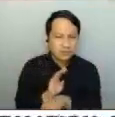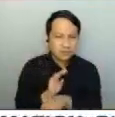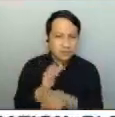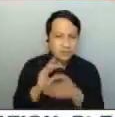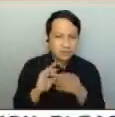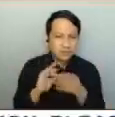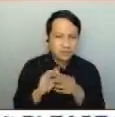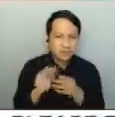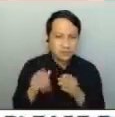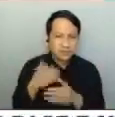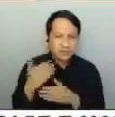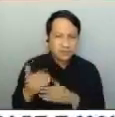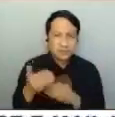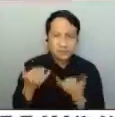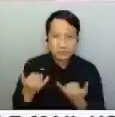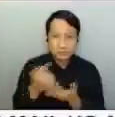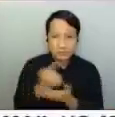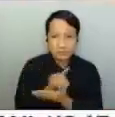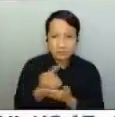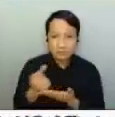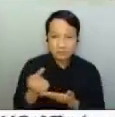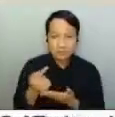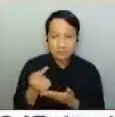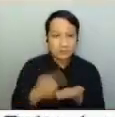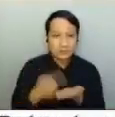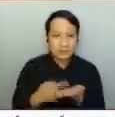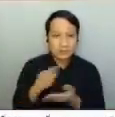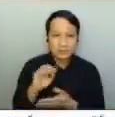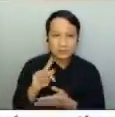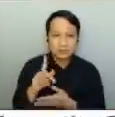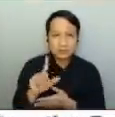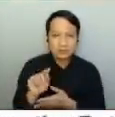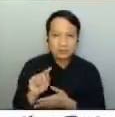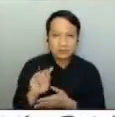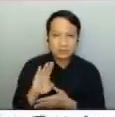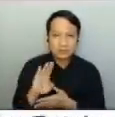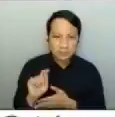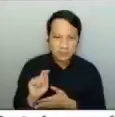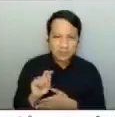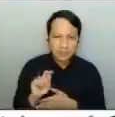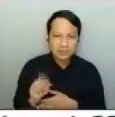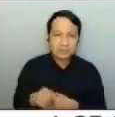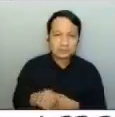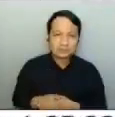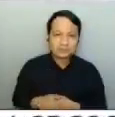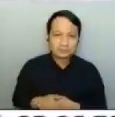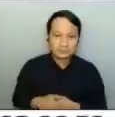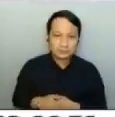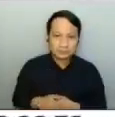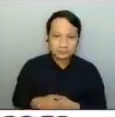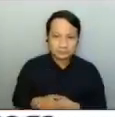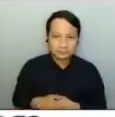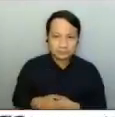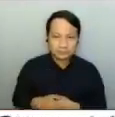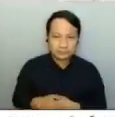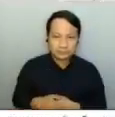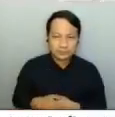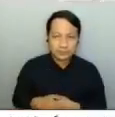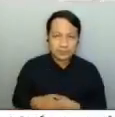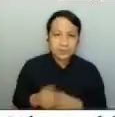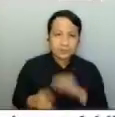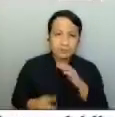pa sa ikinagulat ng ilang pageant fans ang pag-amin na Rabia na gusto niyang magkaroon ng sariling punerarya. And we quote